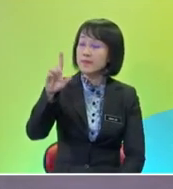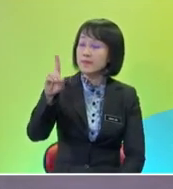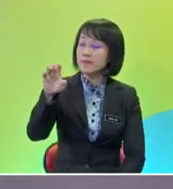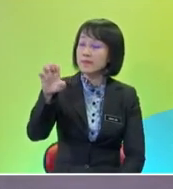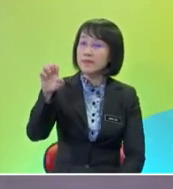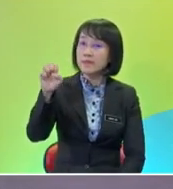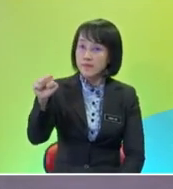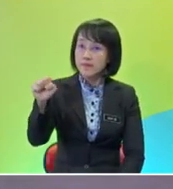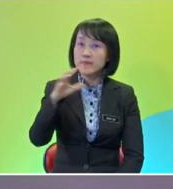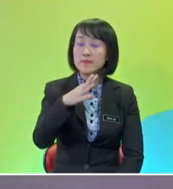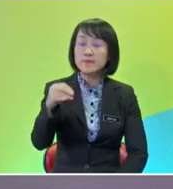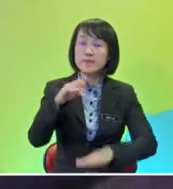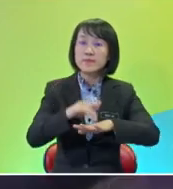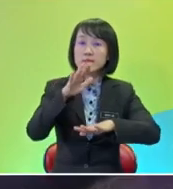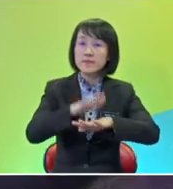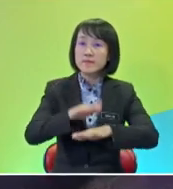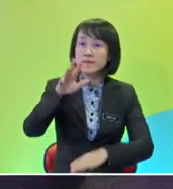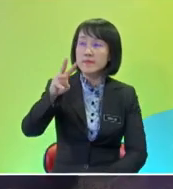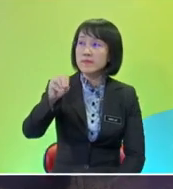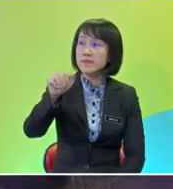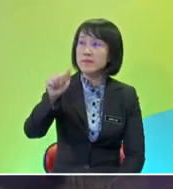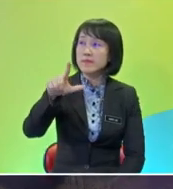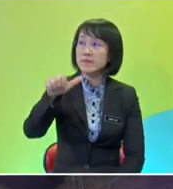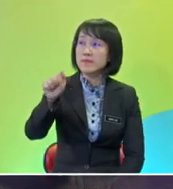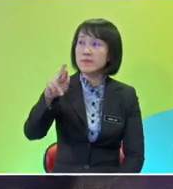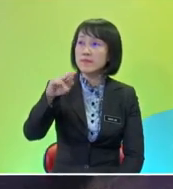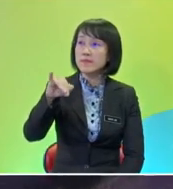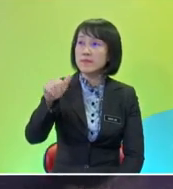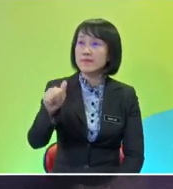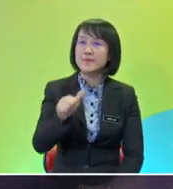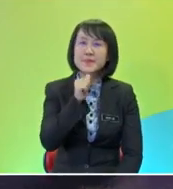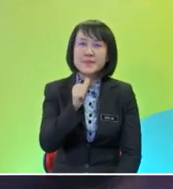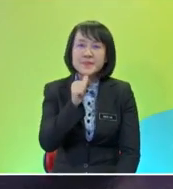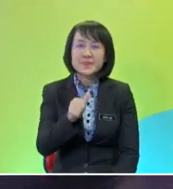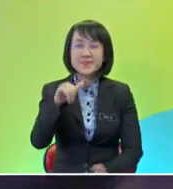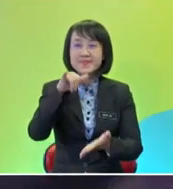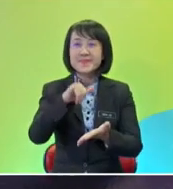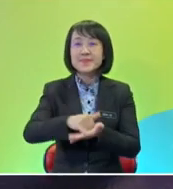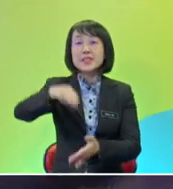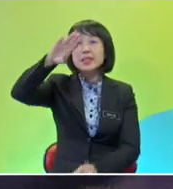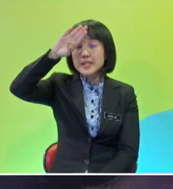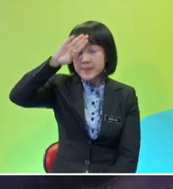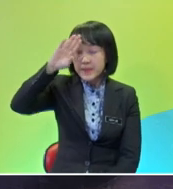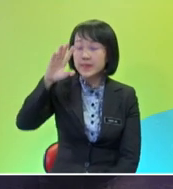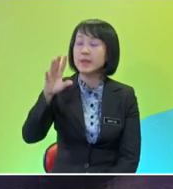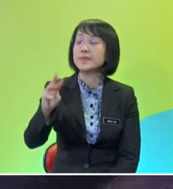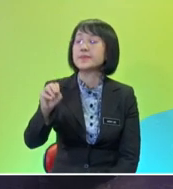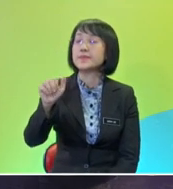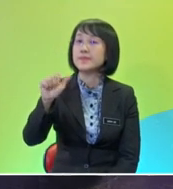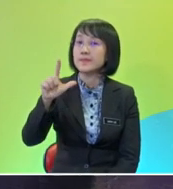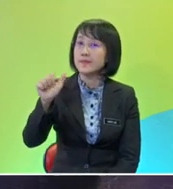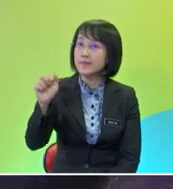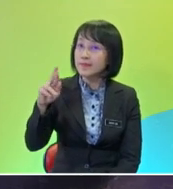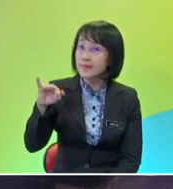nyamuk malaria cikgu. Nyamuk malaria? Eh, bukan, itu penyakit cikgu. Itu penyakit.